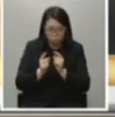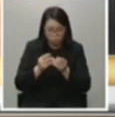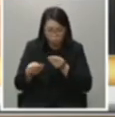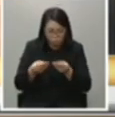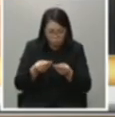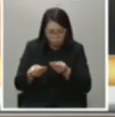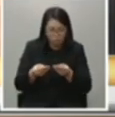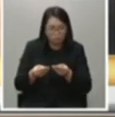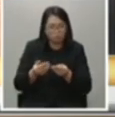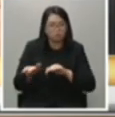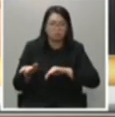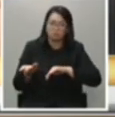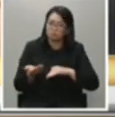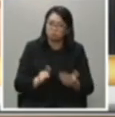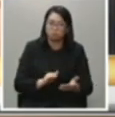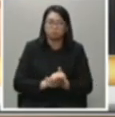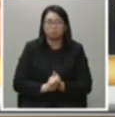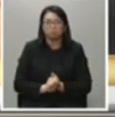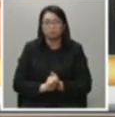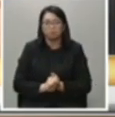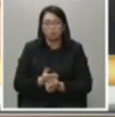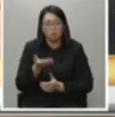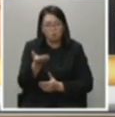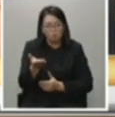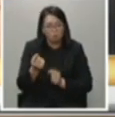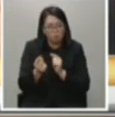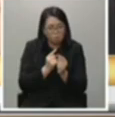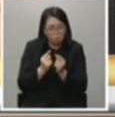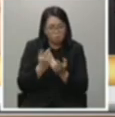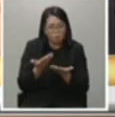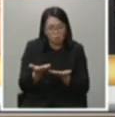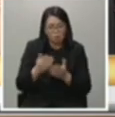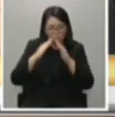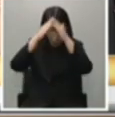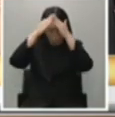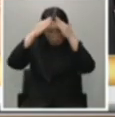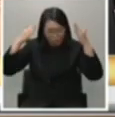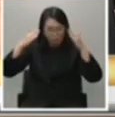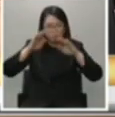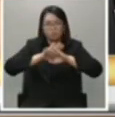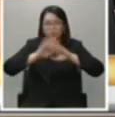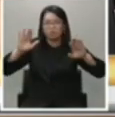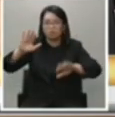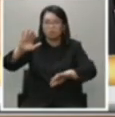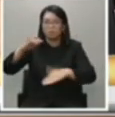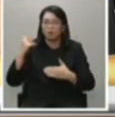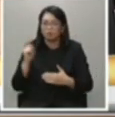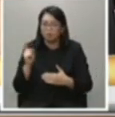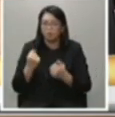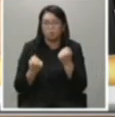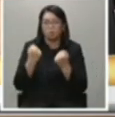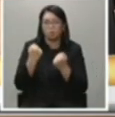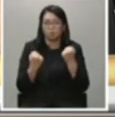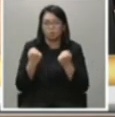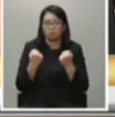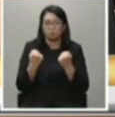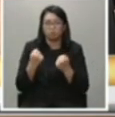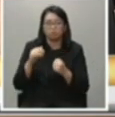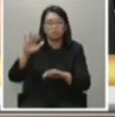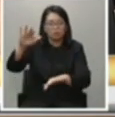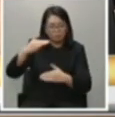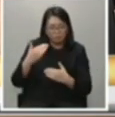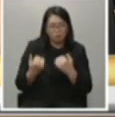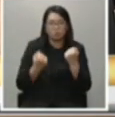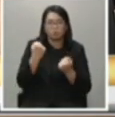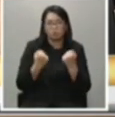ารัฐบาลพลเอกประยุทธ์ล้มเหลวในการขอเจรจาให้เวียดนามยกเลิกมาตรการนำเข้ารถยนต์ที่เรียกว่าดี